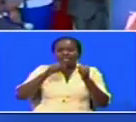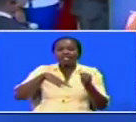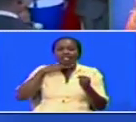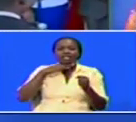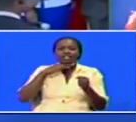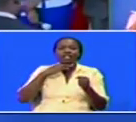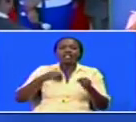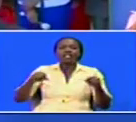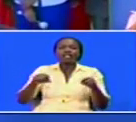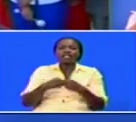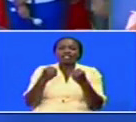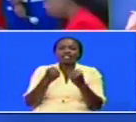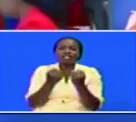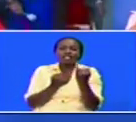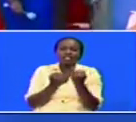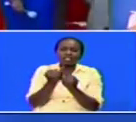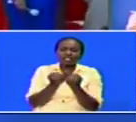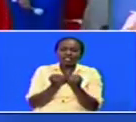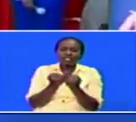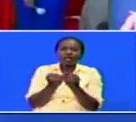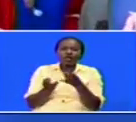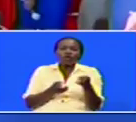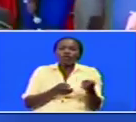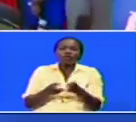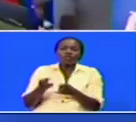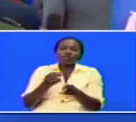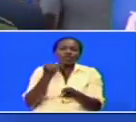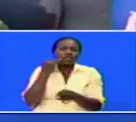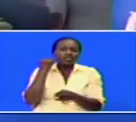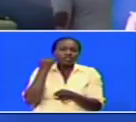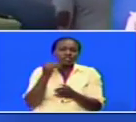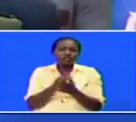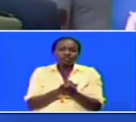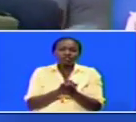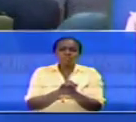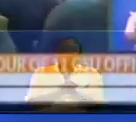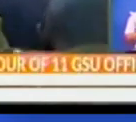ya siku ya Jumamosi katika barabara kuu ya Naivasha.